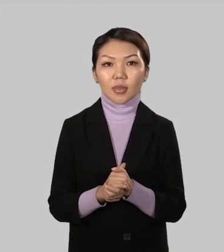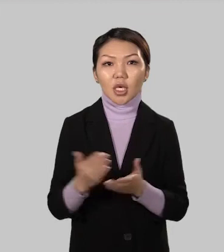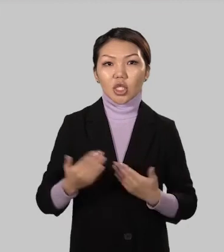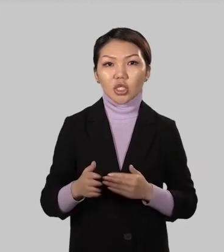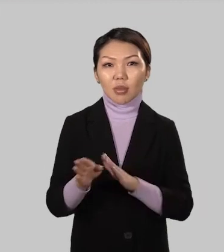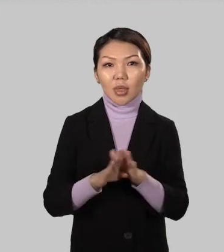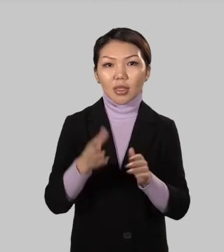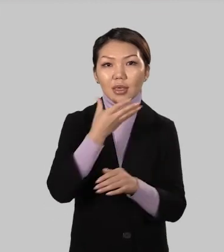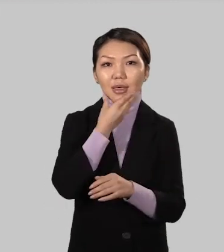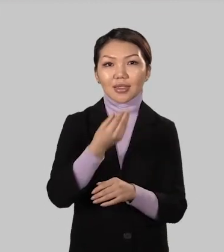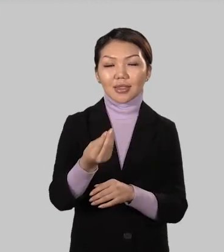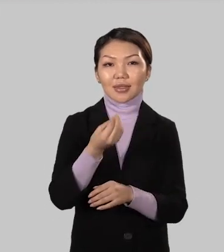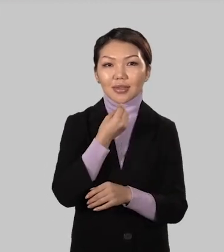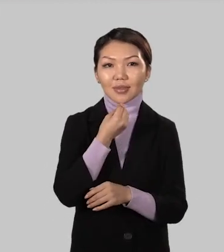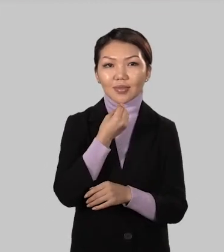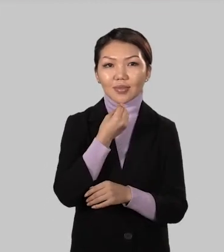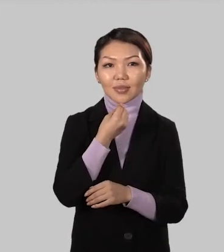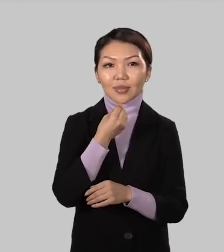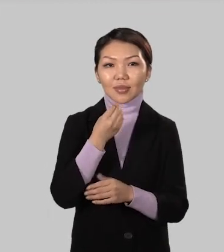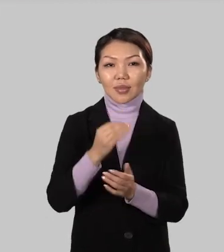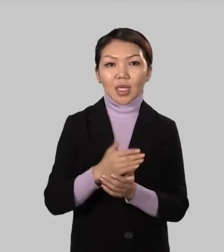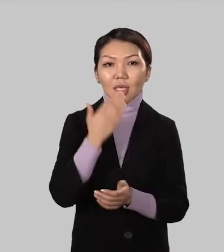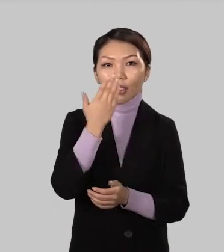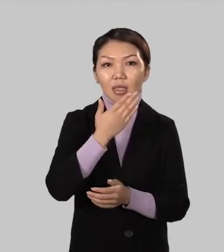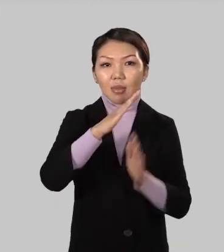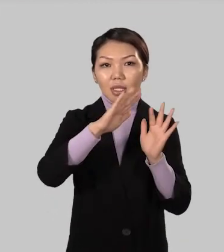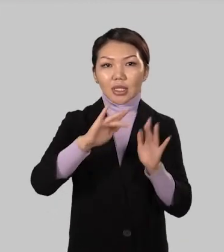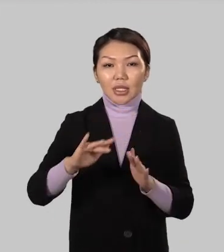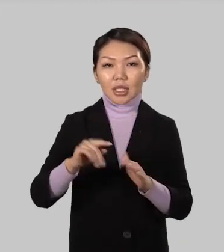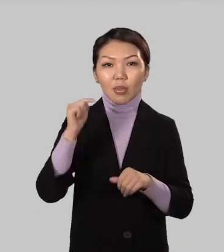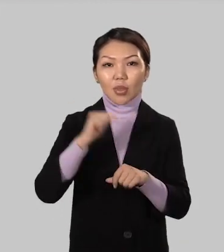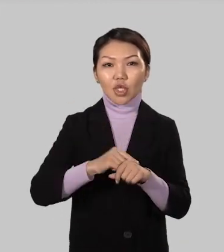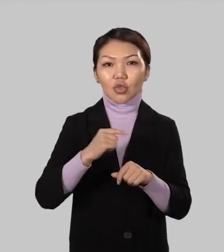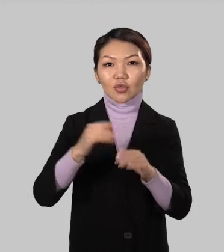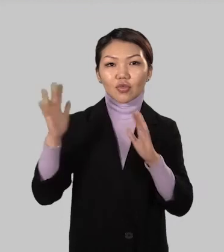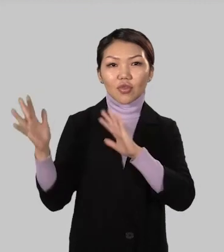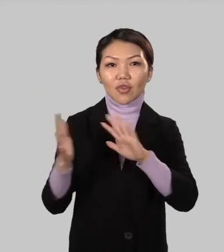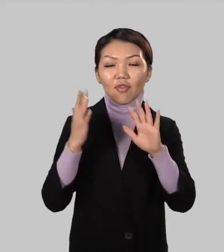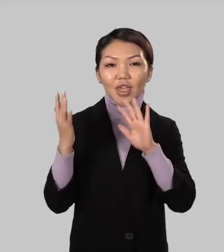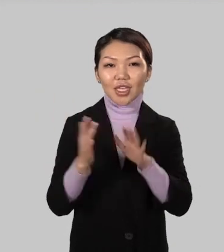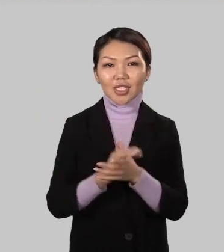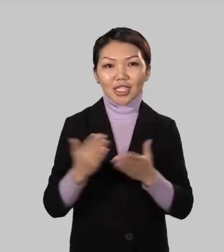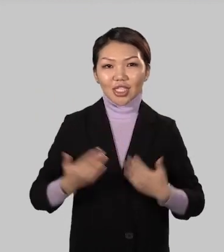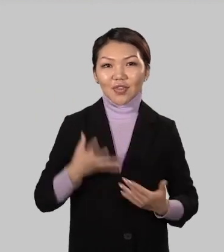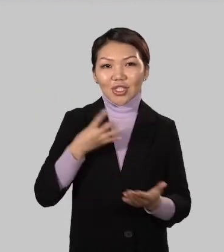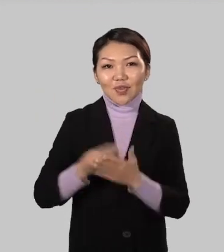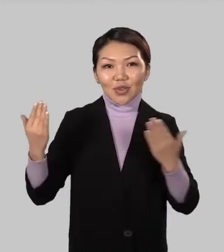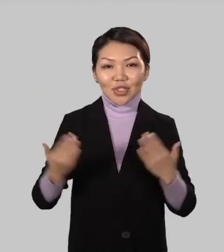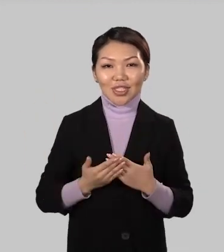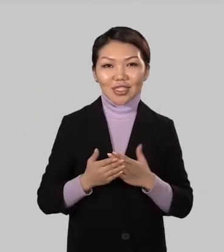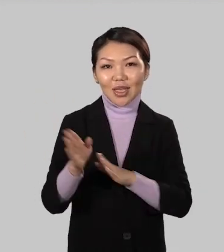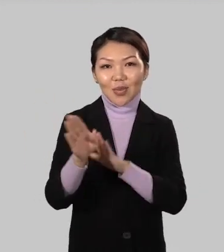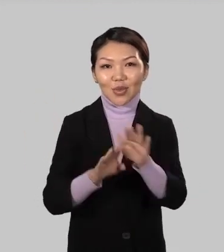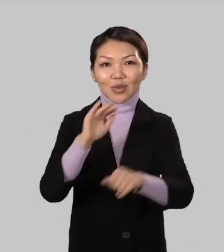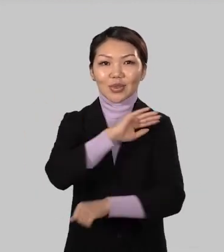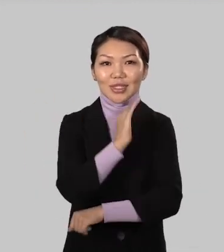жизнь полна красоты вдохните запах снега и почувствуйте ветер живите